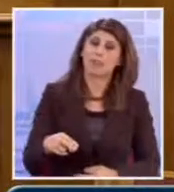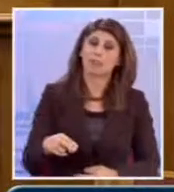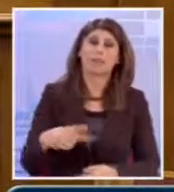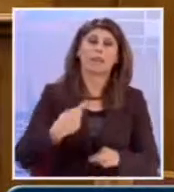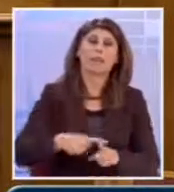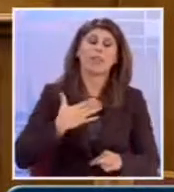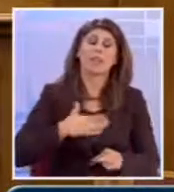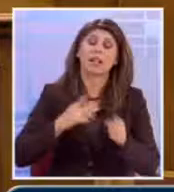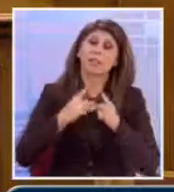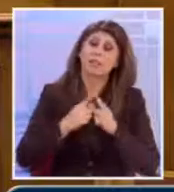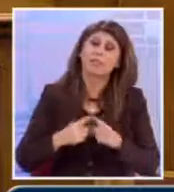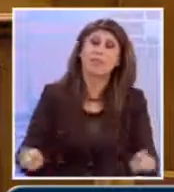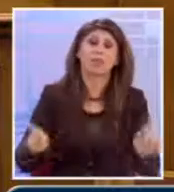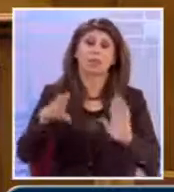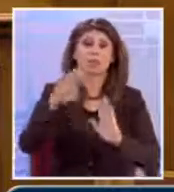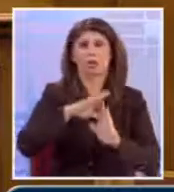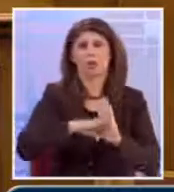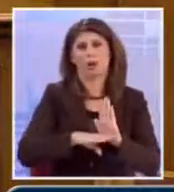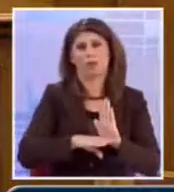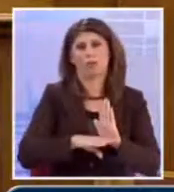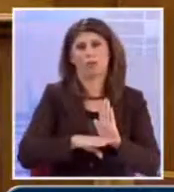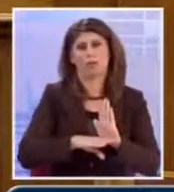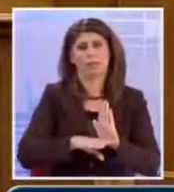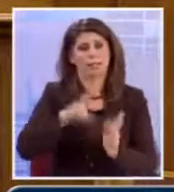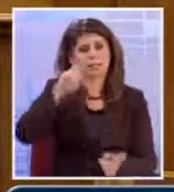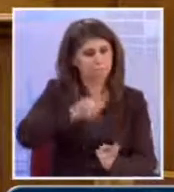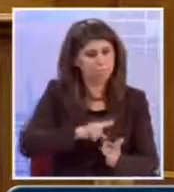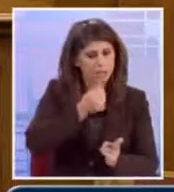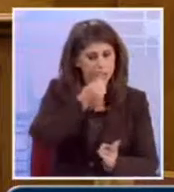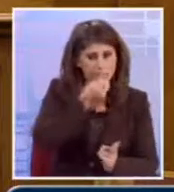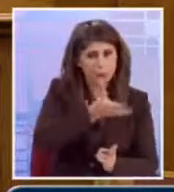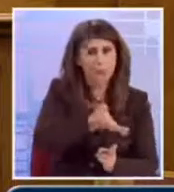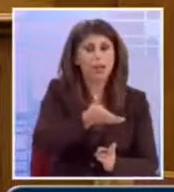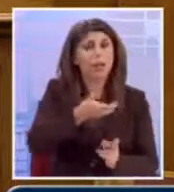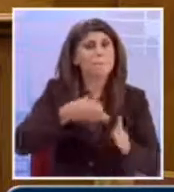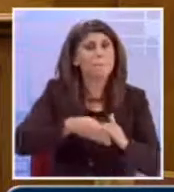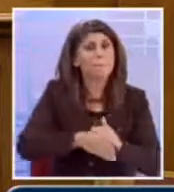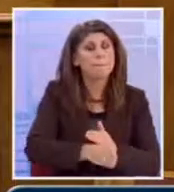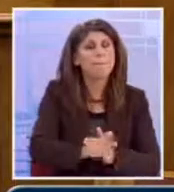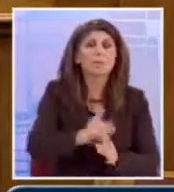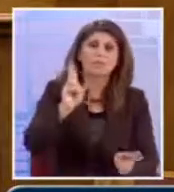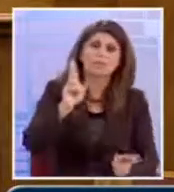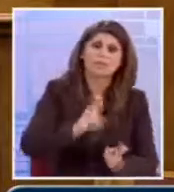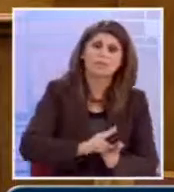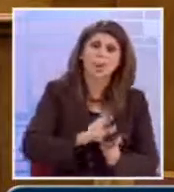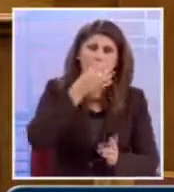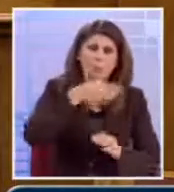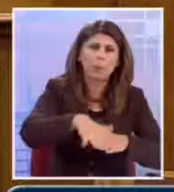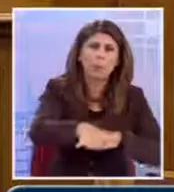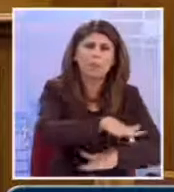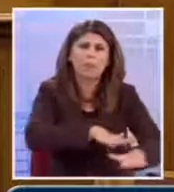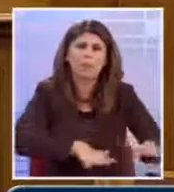ένα διαφορετικό πρόγραμμα που θα μειώσει τις δαπάνες μέσα από την καταπολέμηση της διαφθοράς και